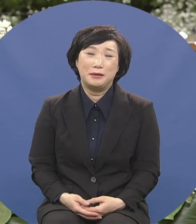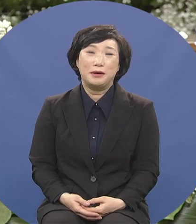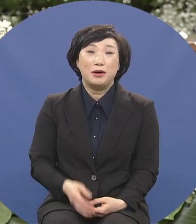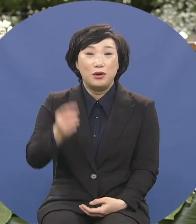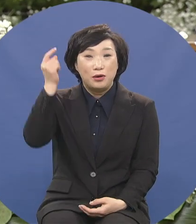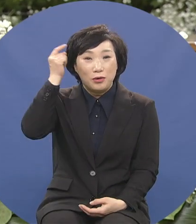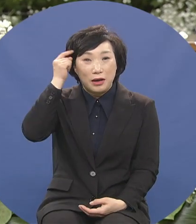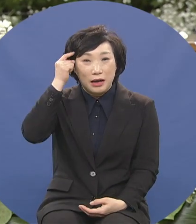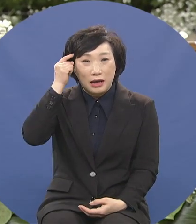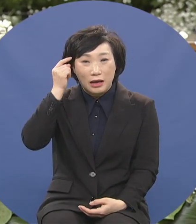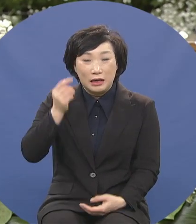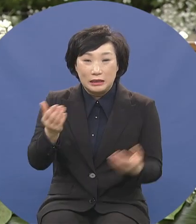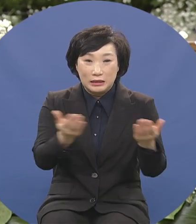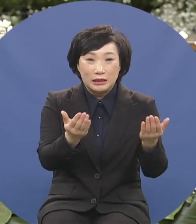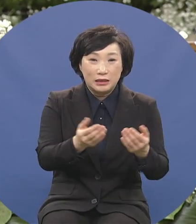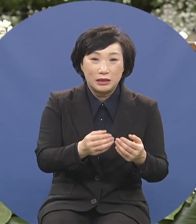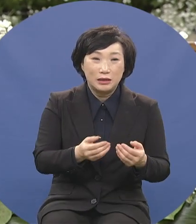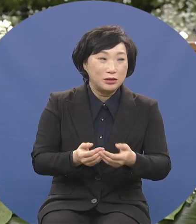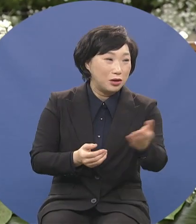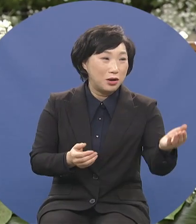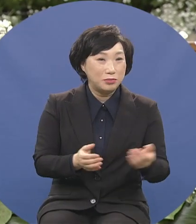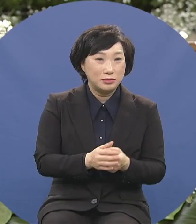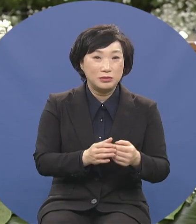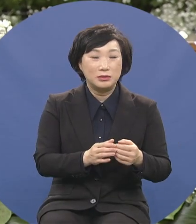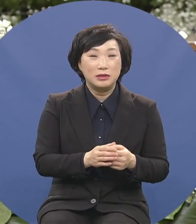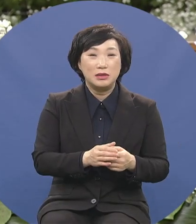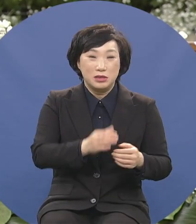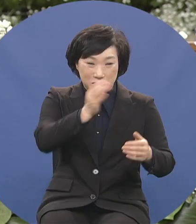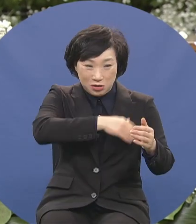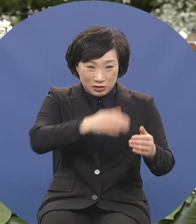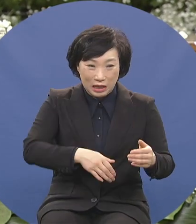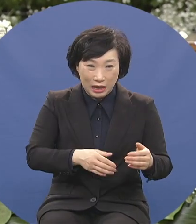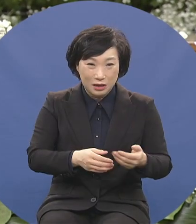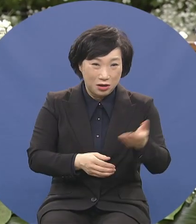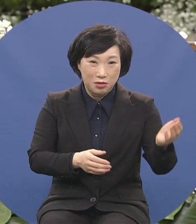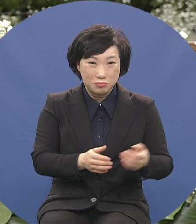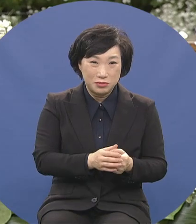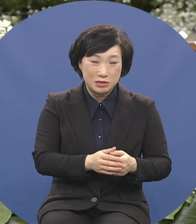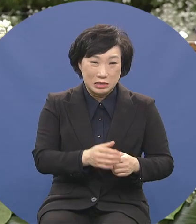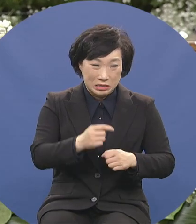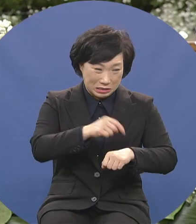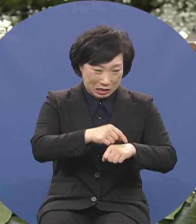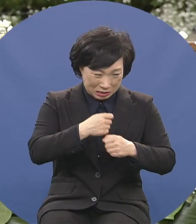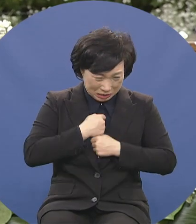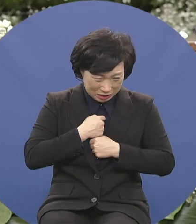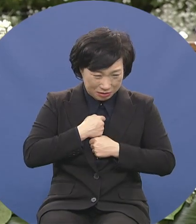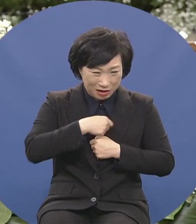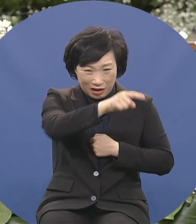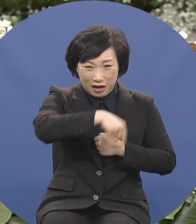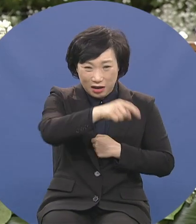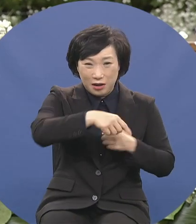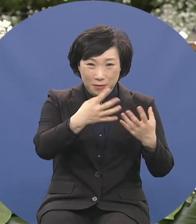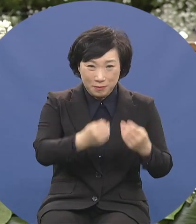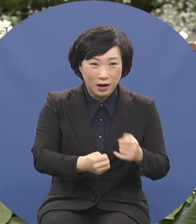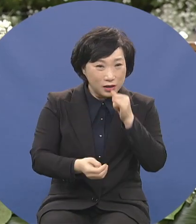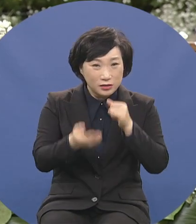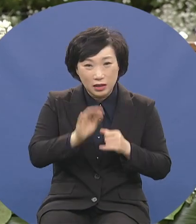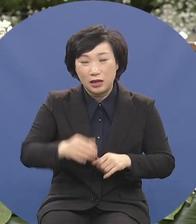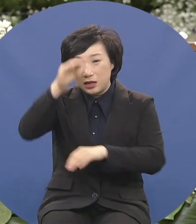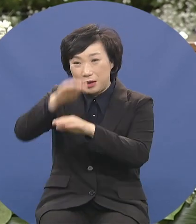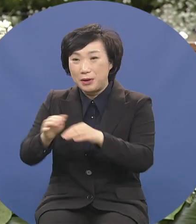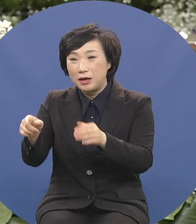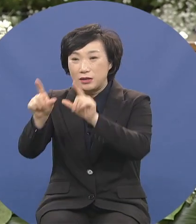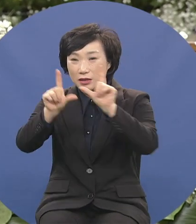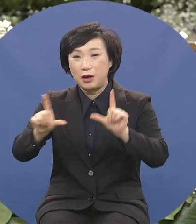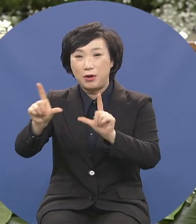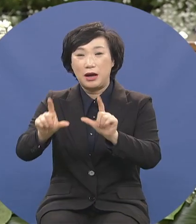어째서 직장생활은 그렇게 절대적인데 예배생활, 신앙생활, 말씀대로 사는 생활,